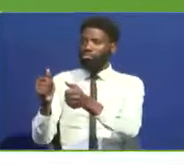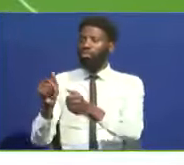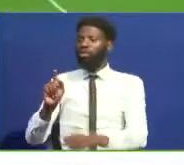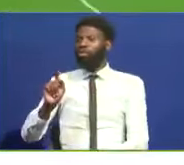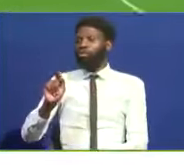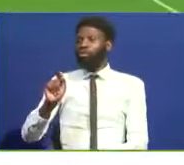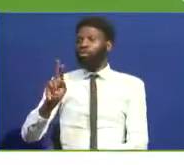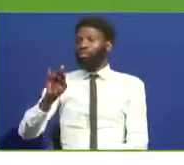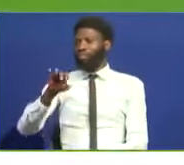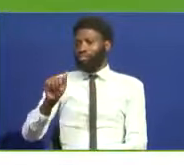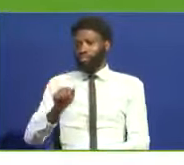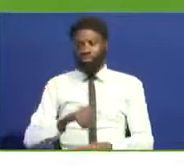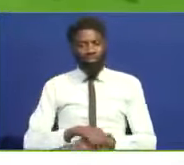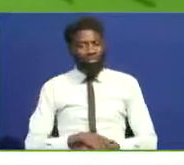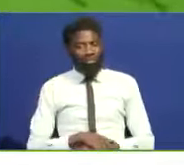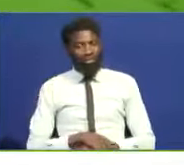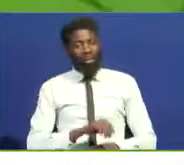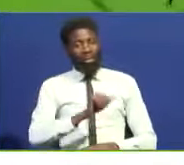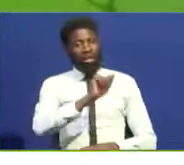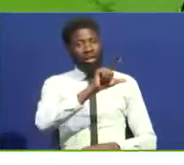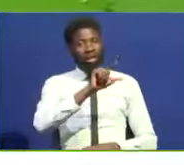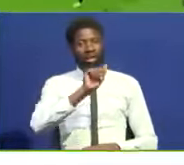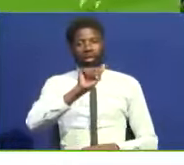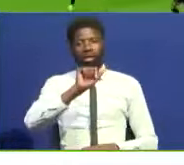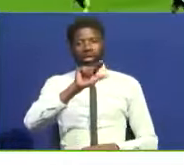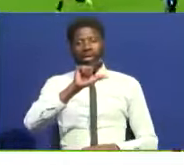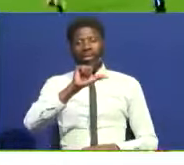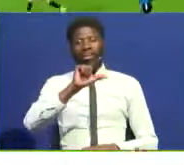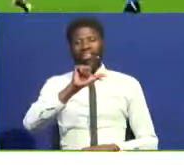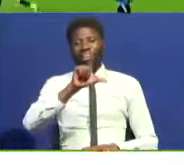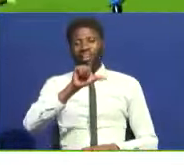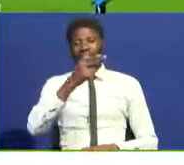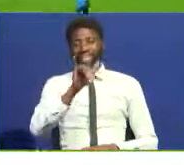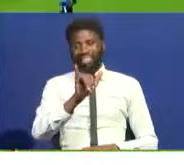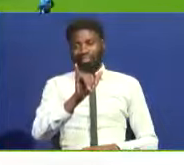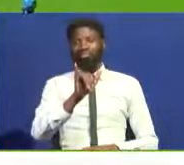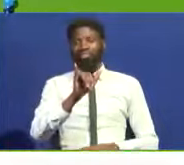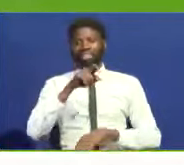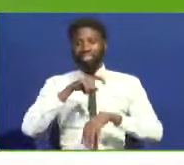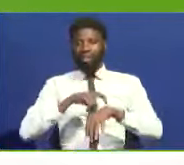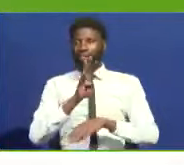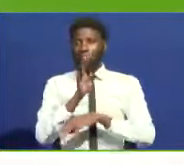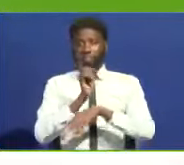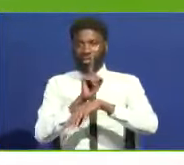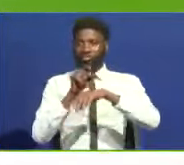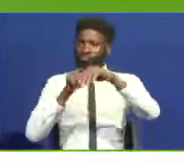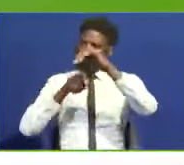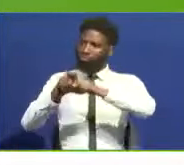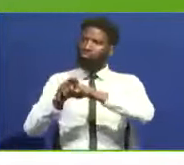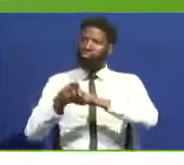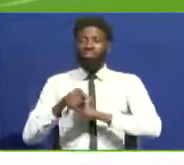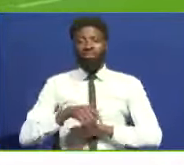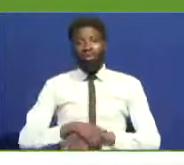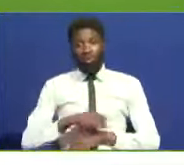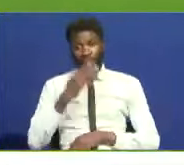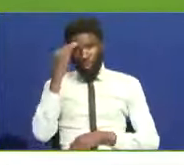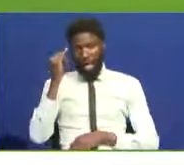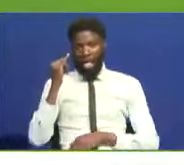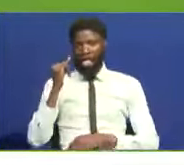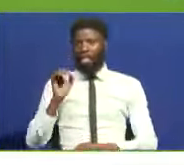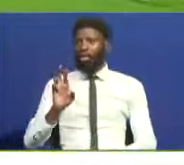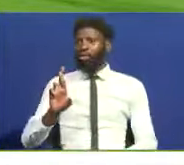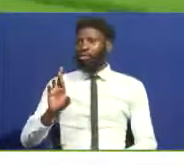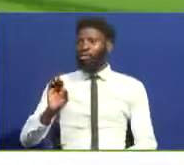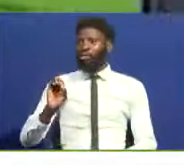usiku. Bao la pekee la Al Ahli ilifungwa katika dakika ya 4 baada ya Rogers Ahlao kujifunga mwenyewe.